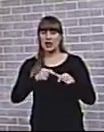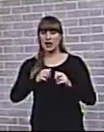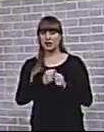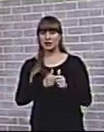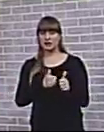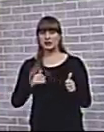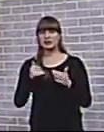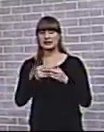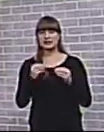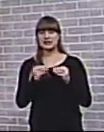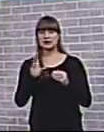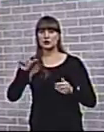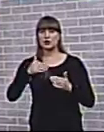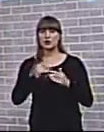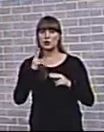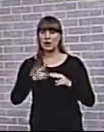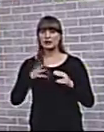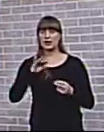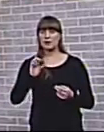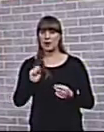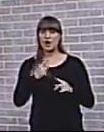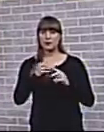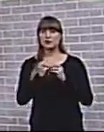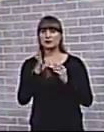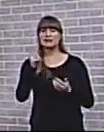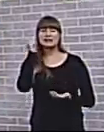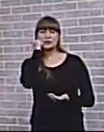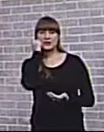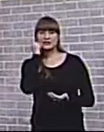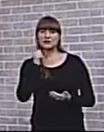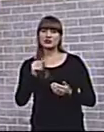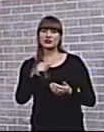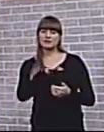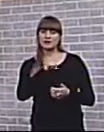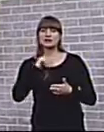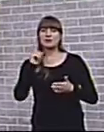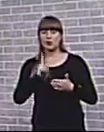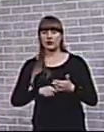10 минут до конца МБА ведет плюс 15, и москвички весьма самоуверены.